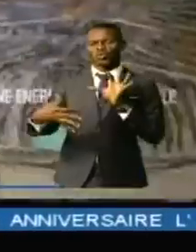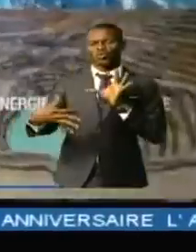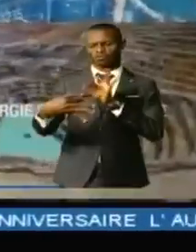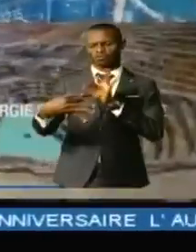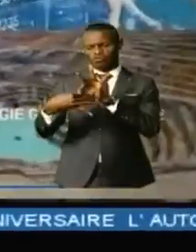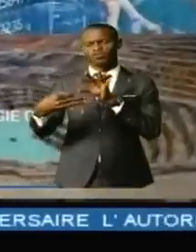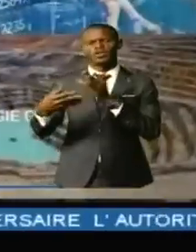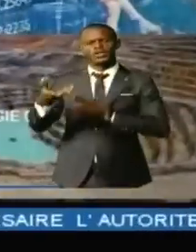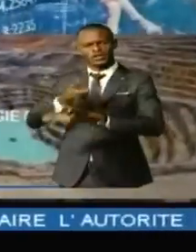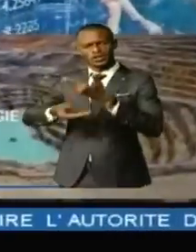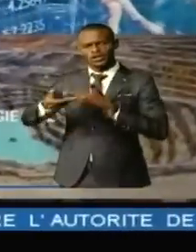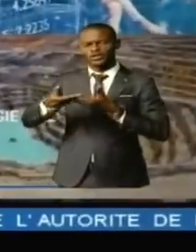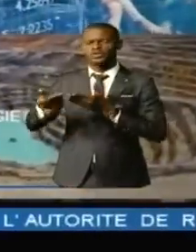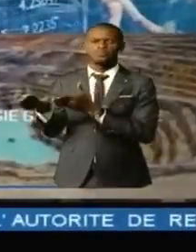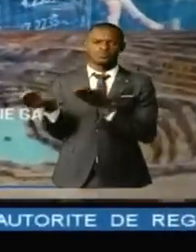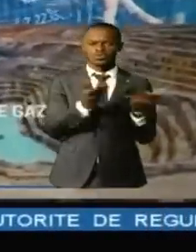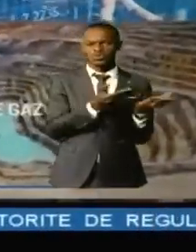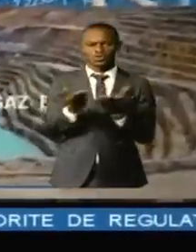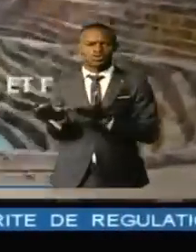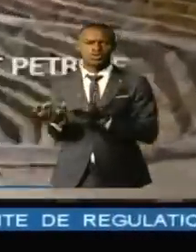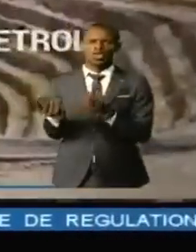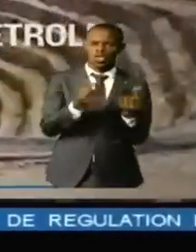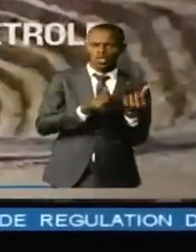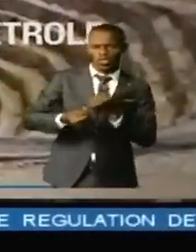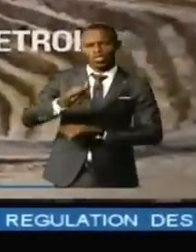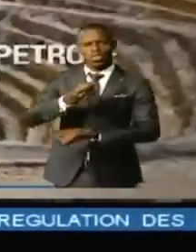commerce. Nous puissions rendre